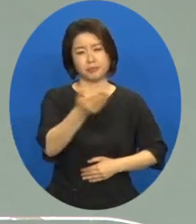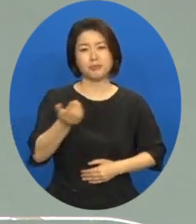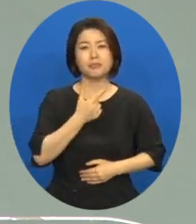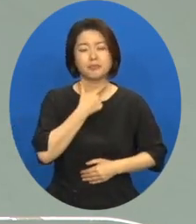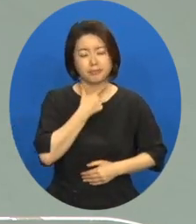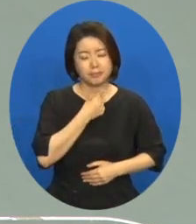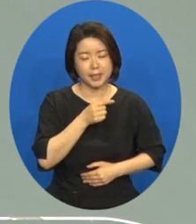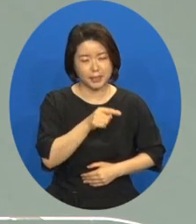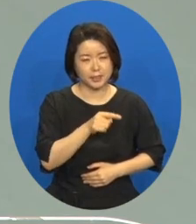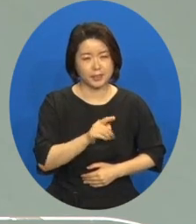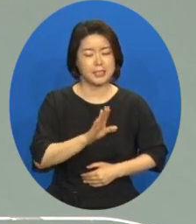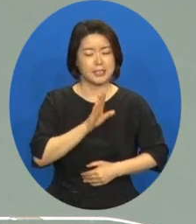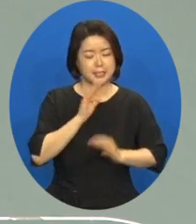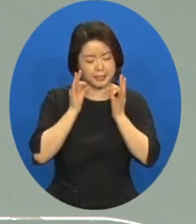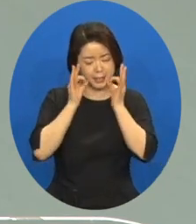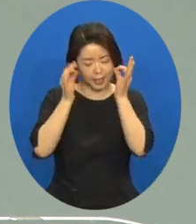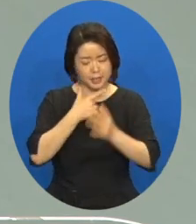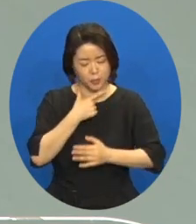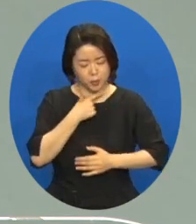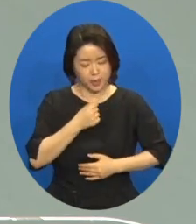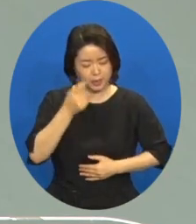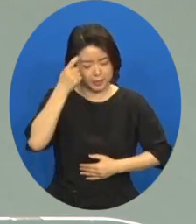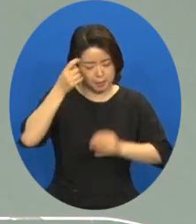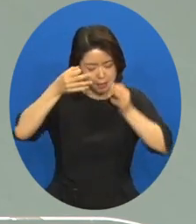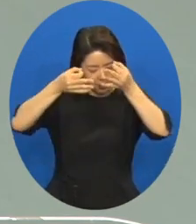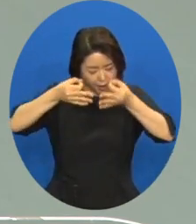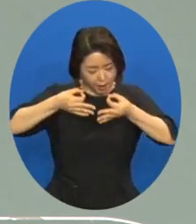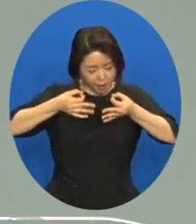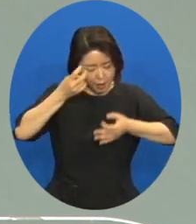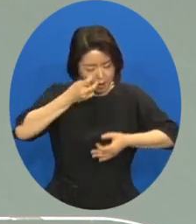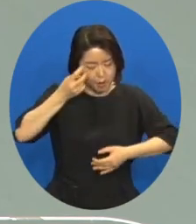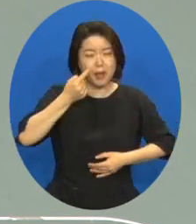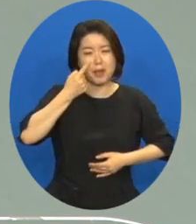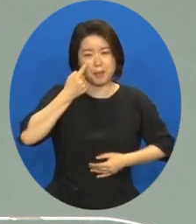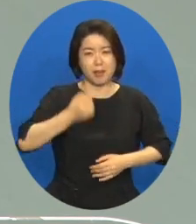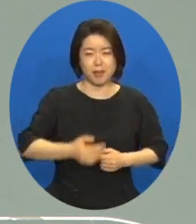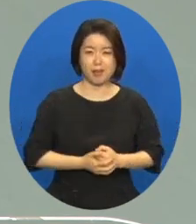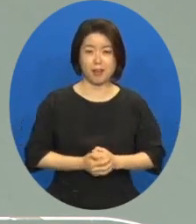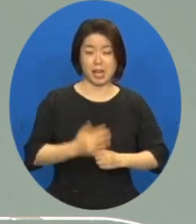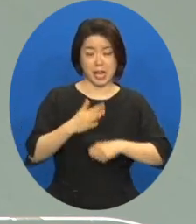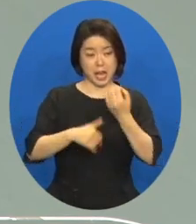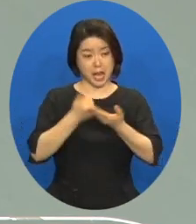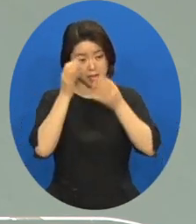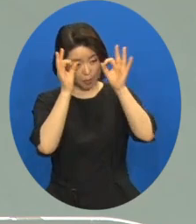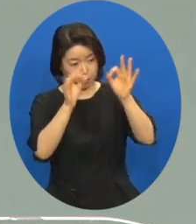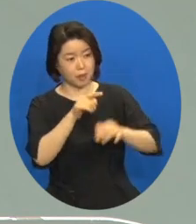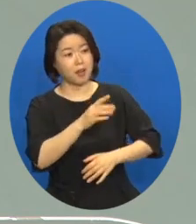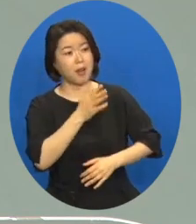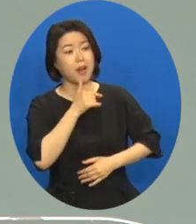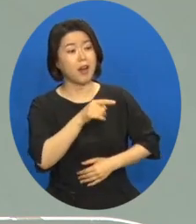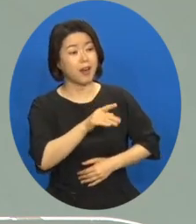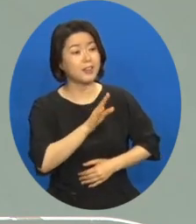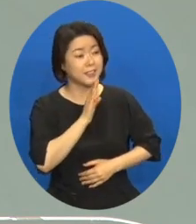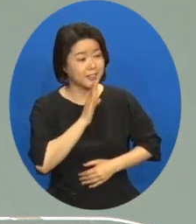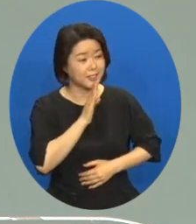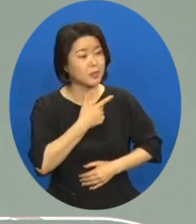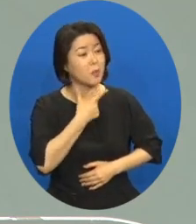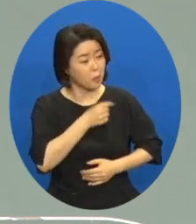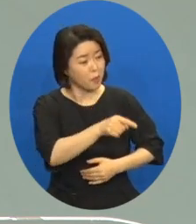것이 진짜 구하는 것인지 그것만 한번 점검해 보세요. 하나님이 보실 때도 아, 너는 정말